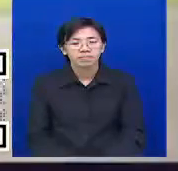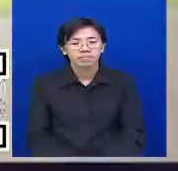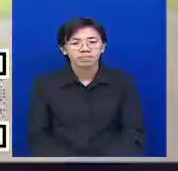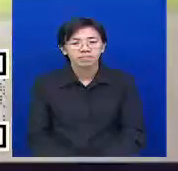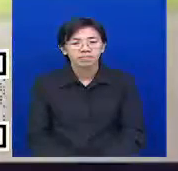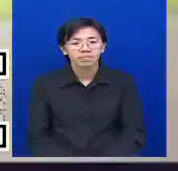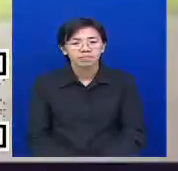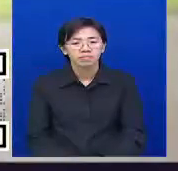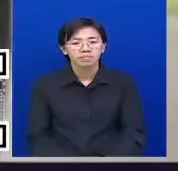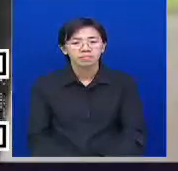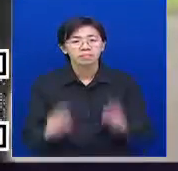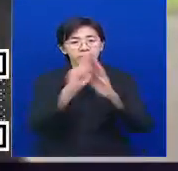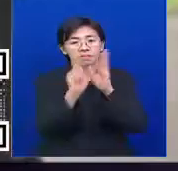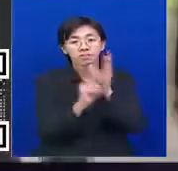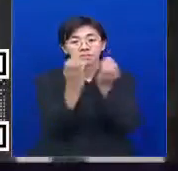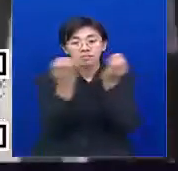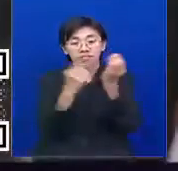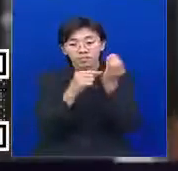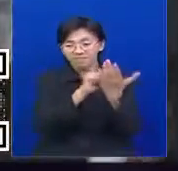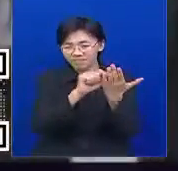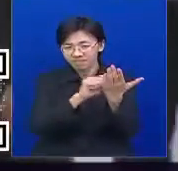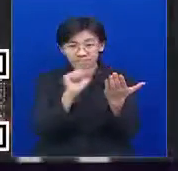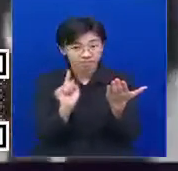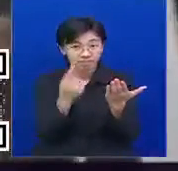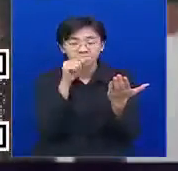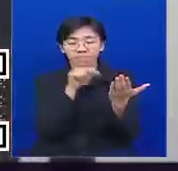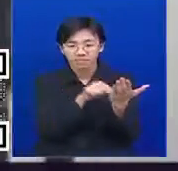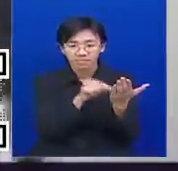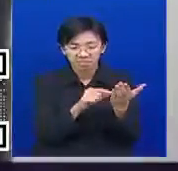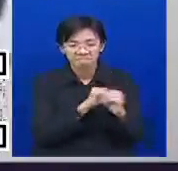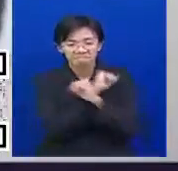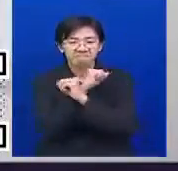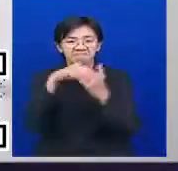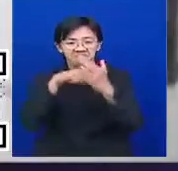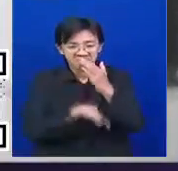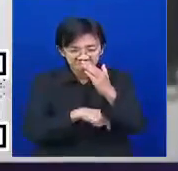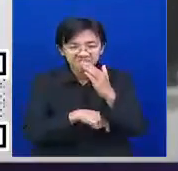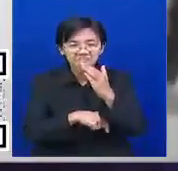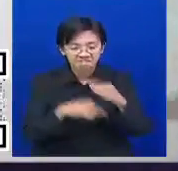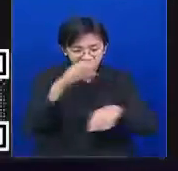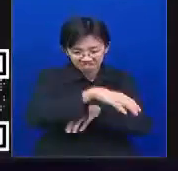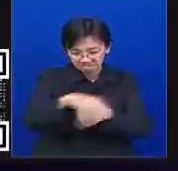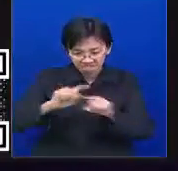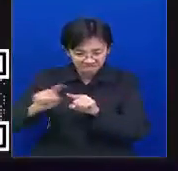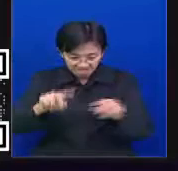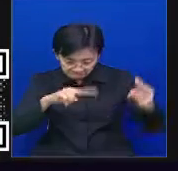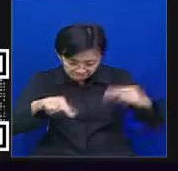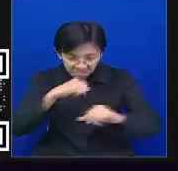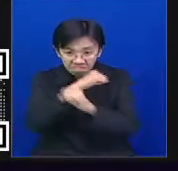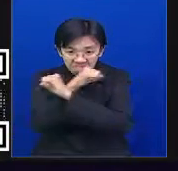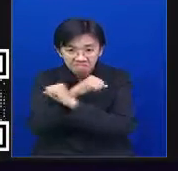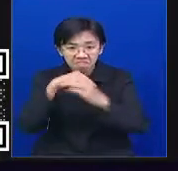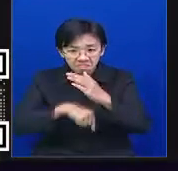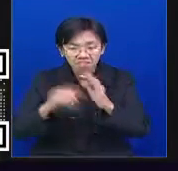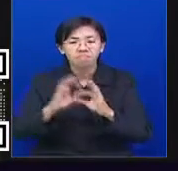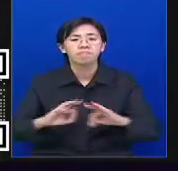หลักการร่างรัฐธรรมนูญฉบับใหม่เขียนครอบคลุมการปราบปรามการทุจริตคอร์รัปชันในทุกภาคส่วนถือเป็นจุดขายและหัวใจสำ